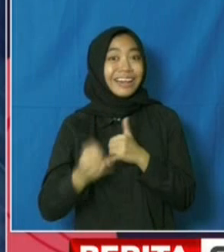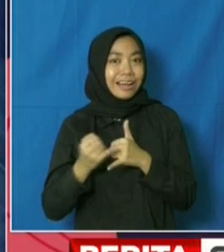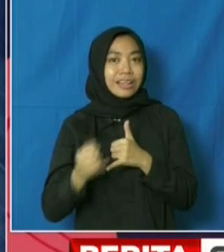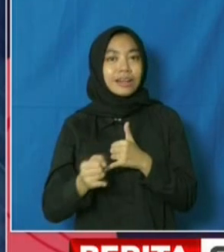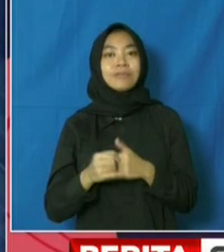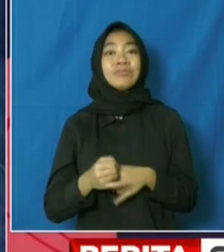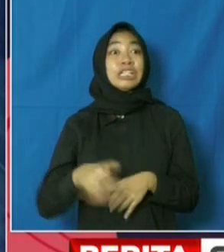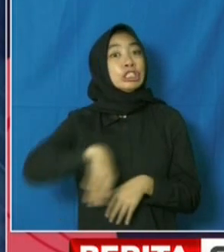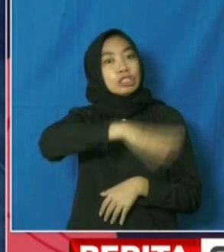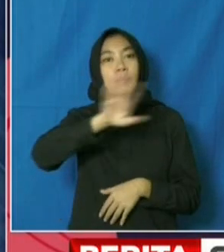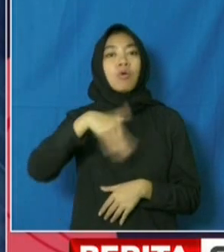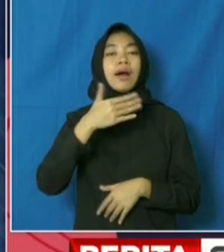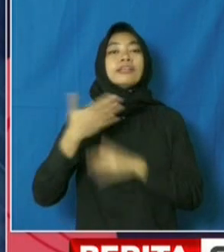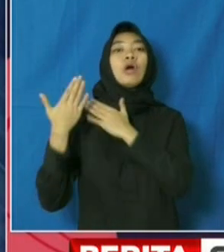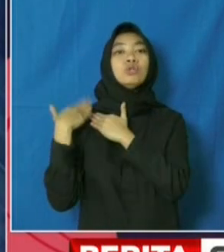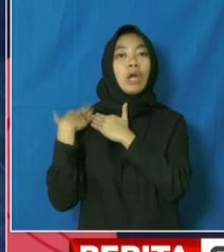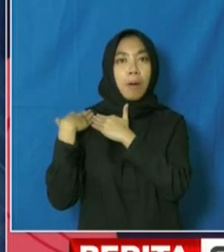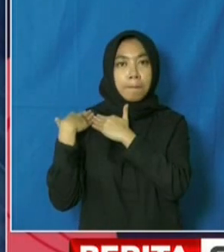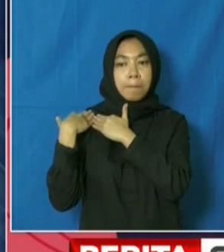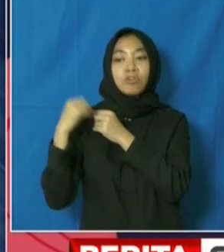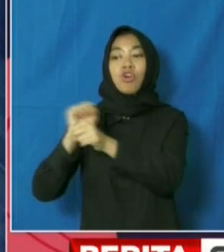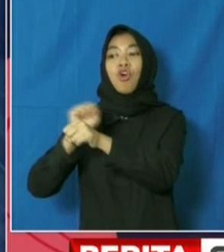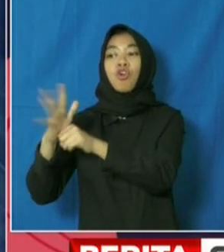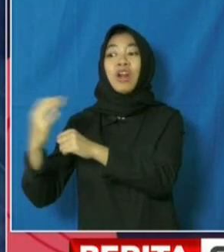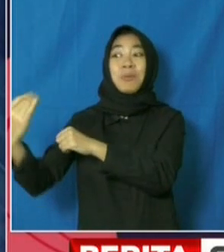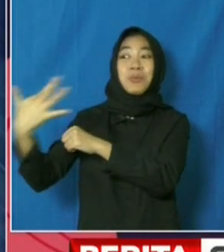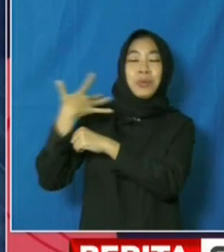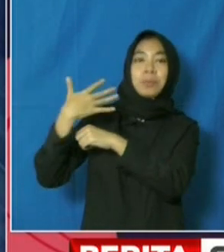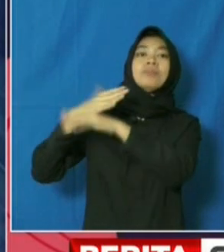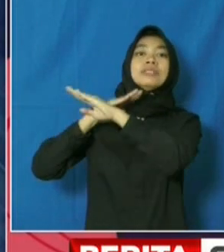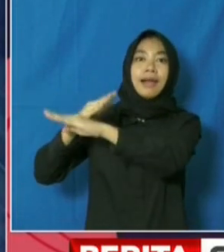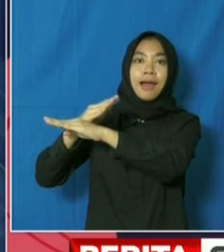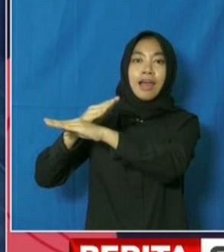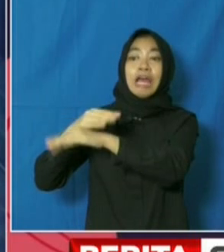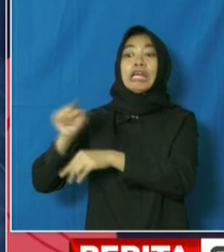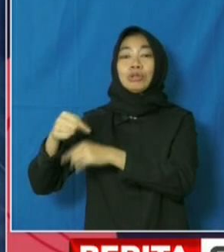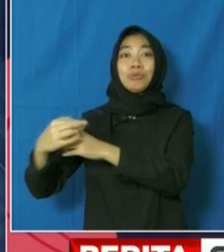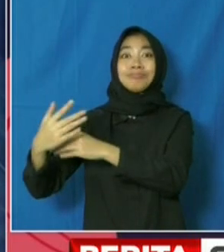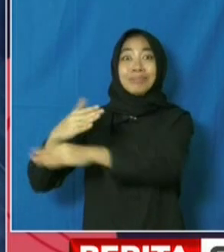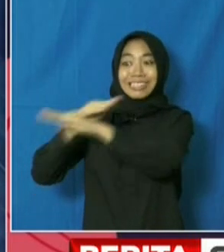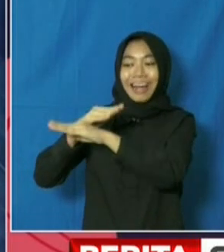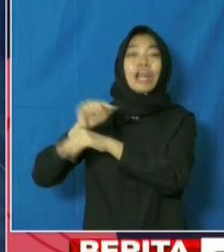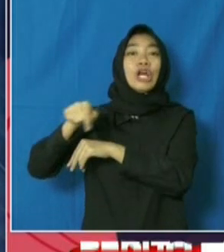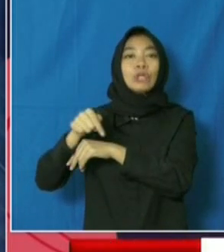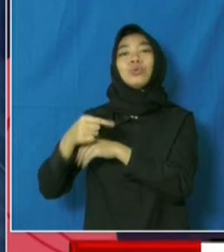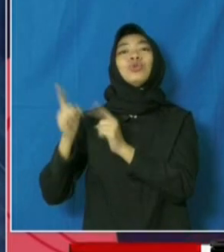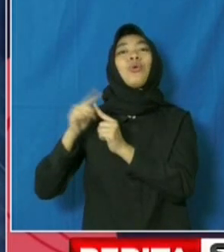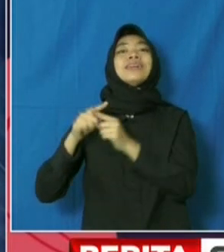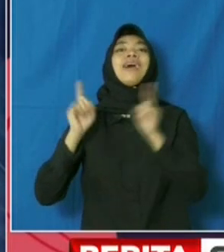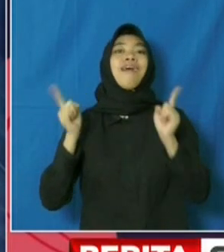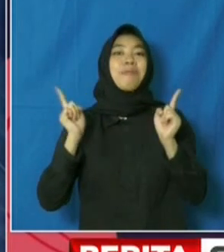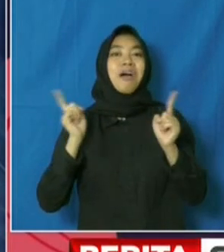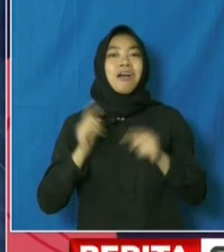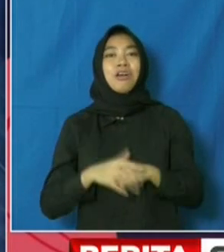mencegah peredaran ini bagian dari tugas keagamaan jangan sampai kemudian kita